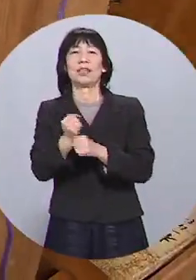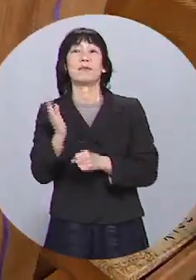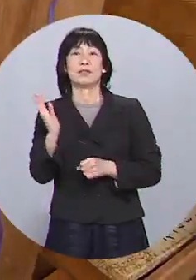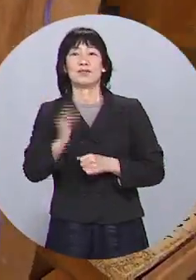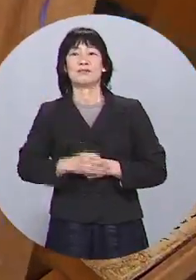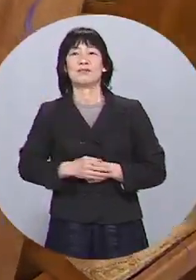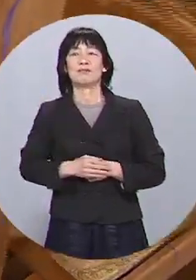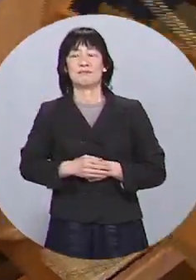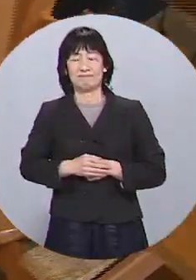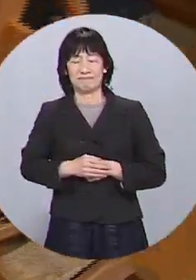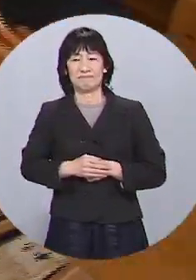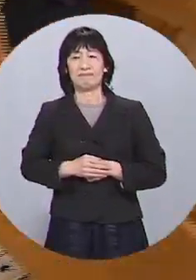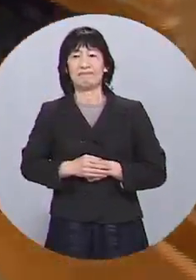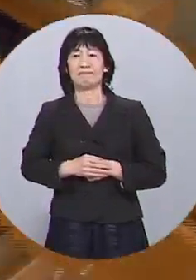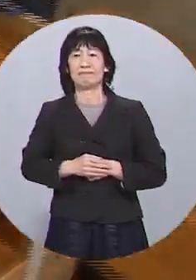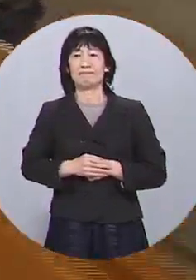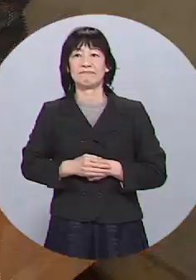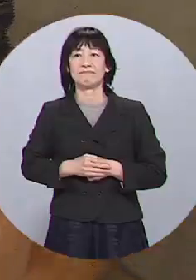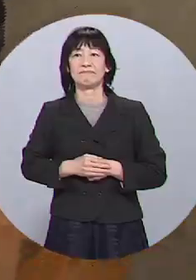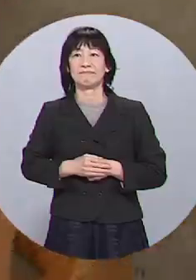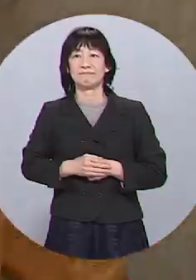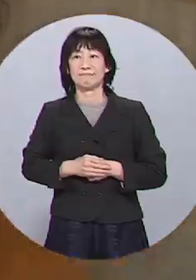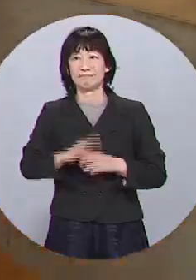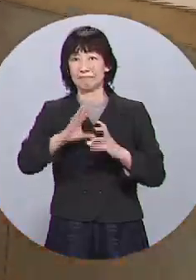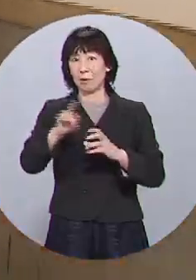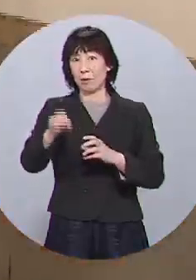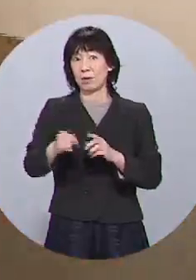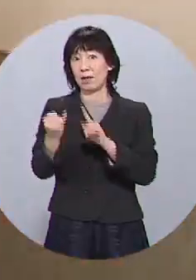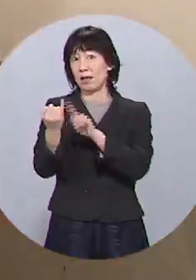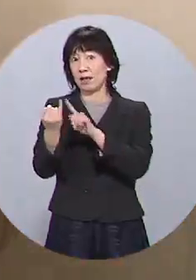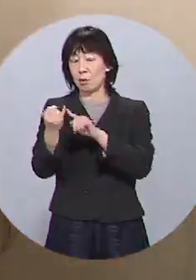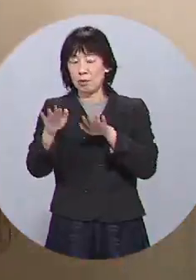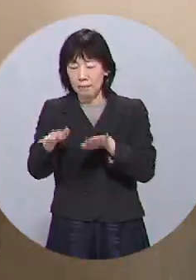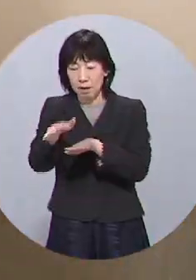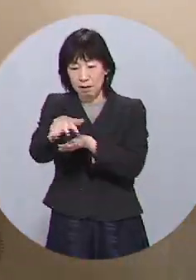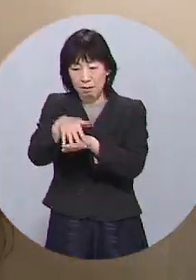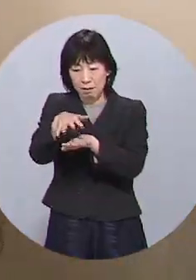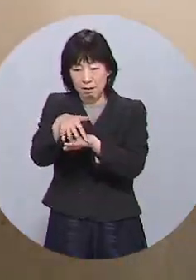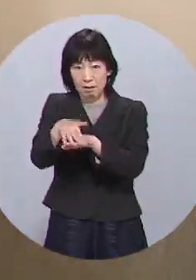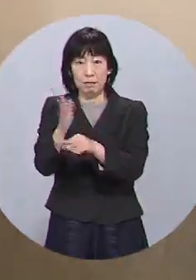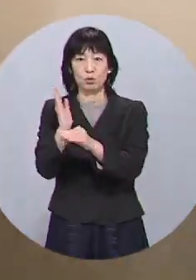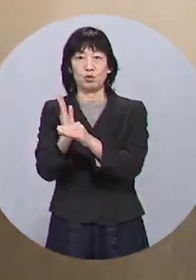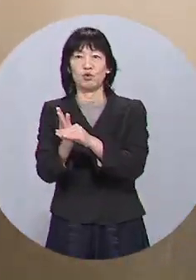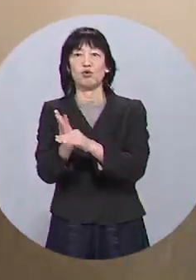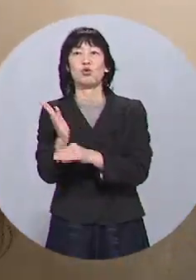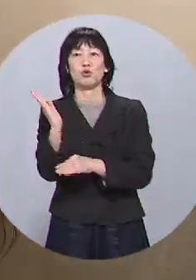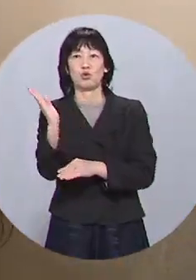そして岩野さんもこんな素敵な秩父銘仙に挑戦しています。